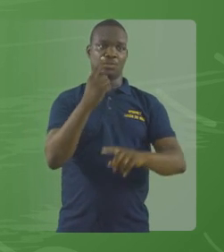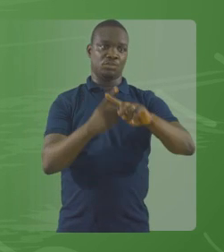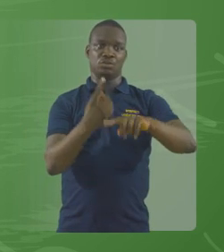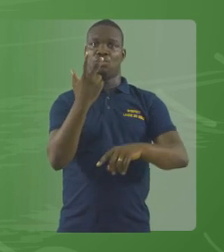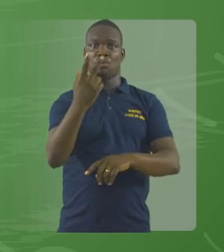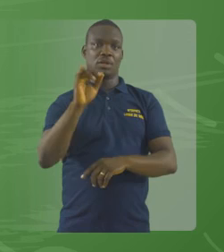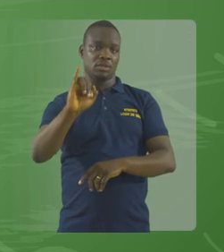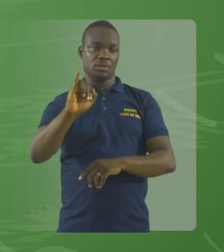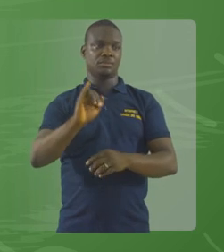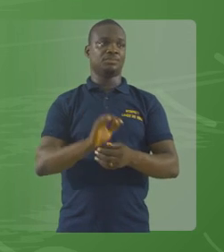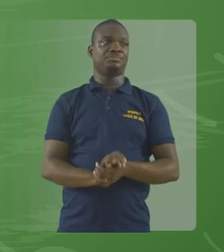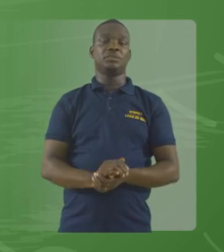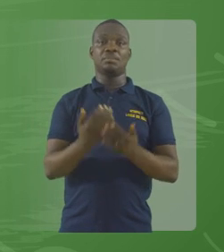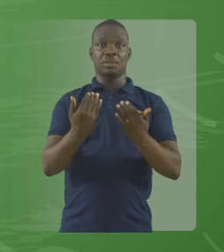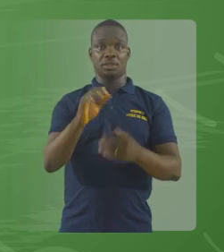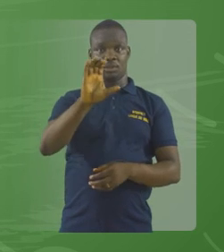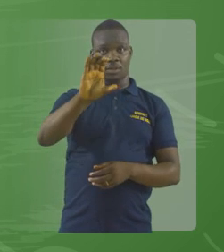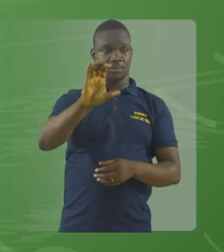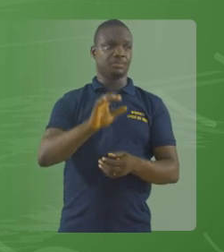plus 3i. Petit c,